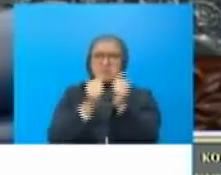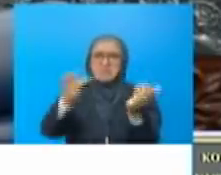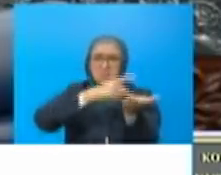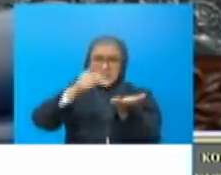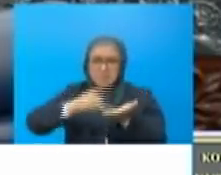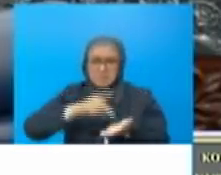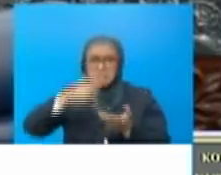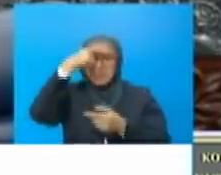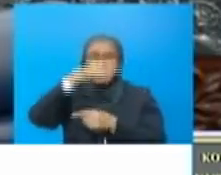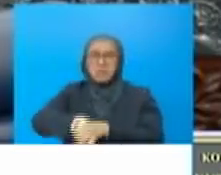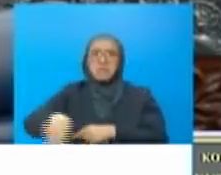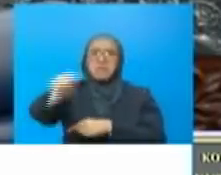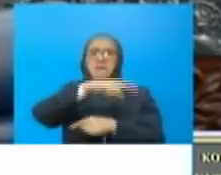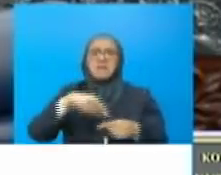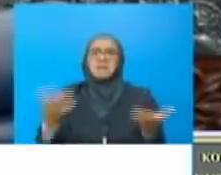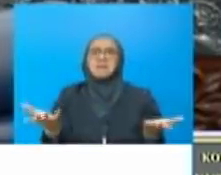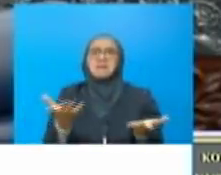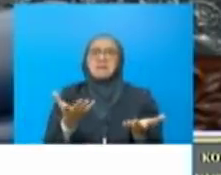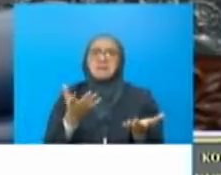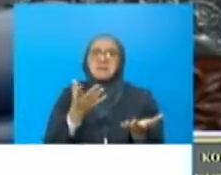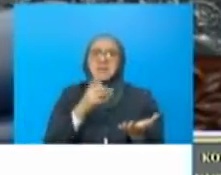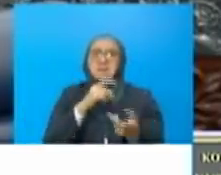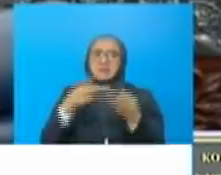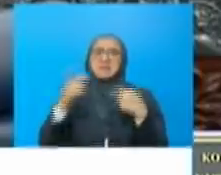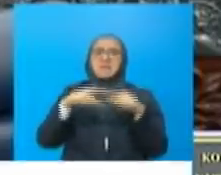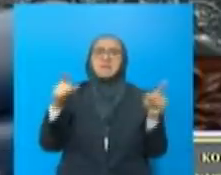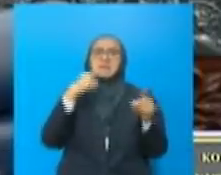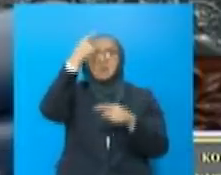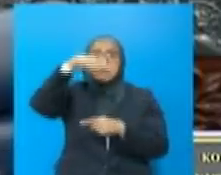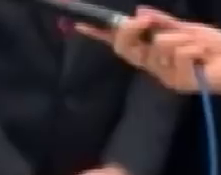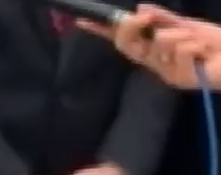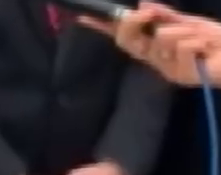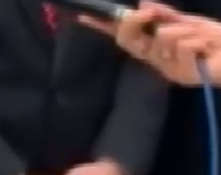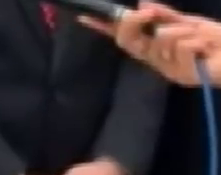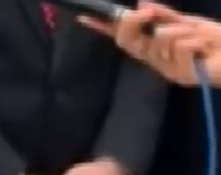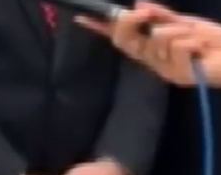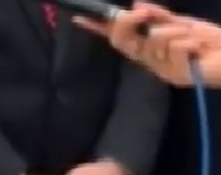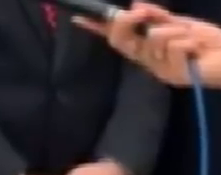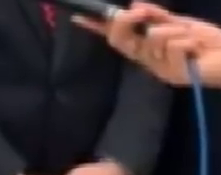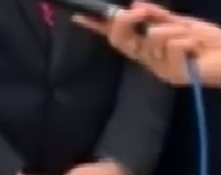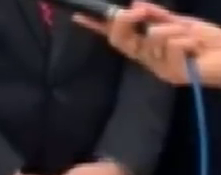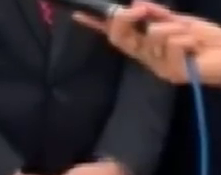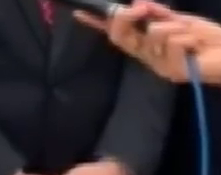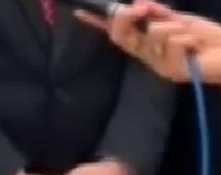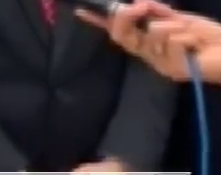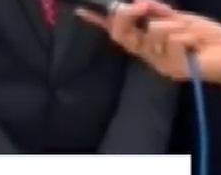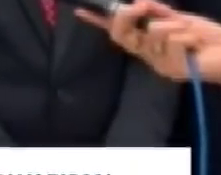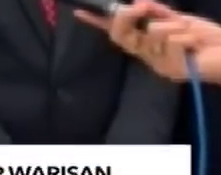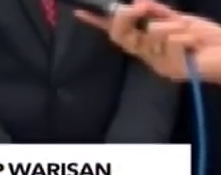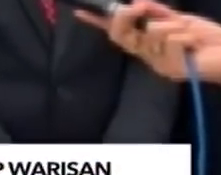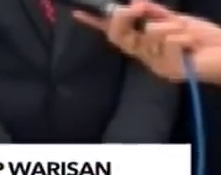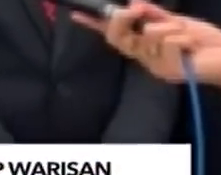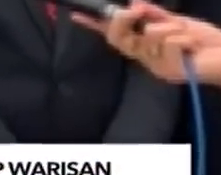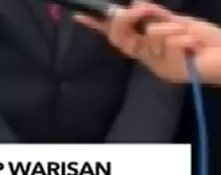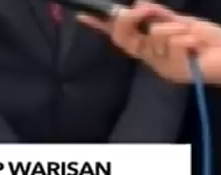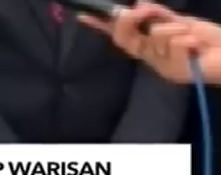it's about time kita kena cari pemimpin baru. Beliau yang juga ahli Parlimen Labuan berkata telah banyak peluang